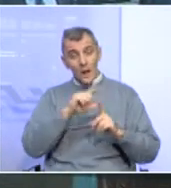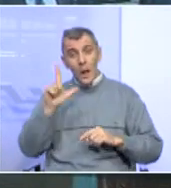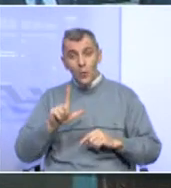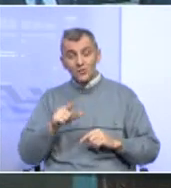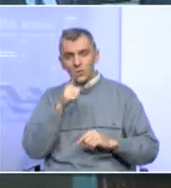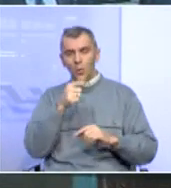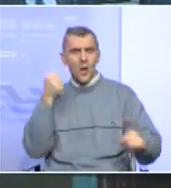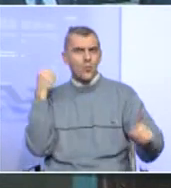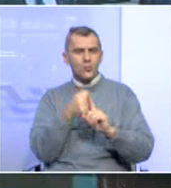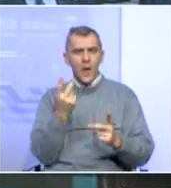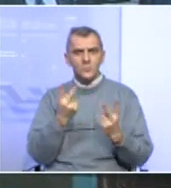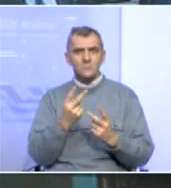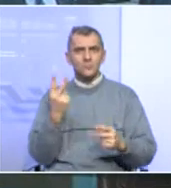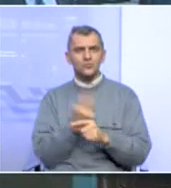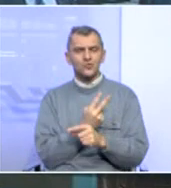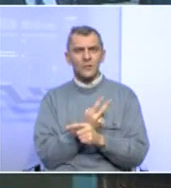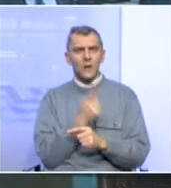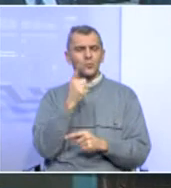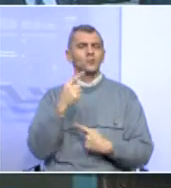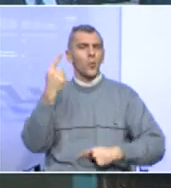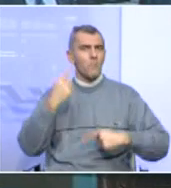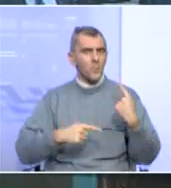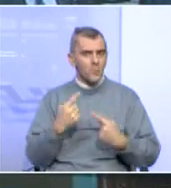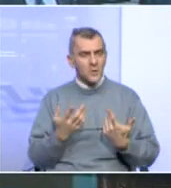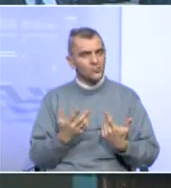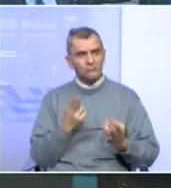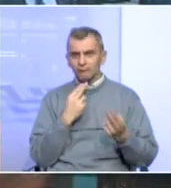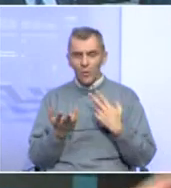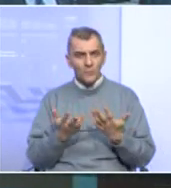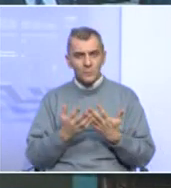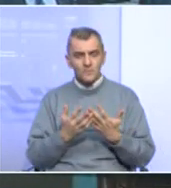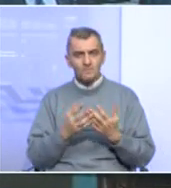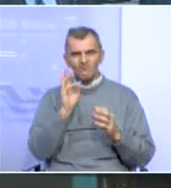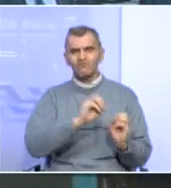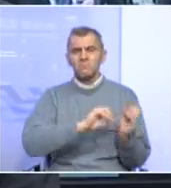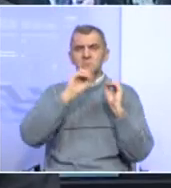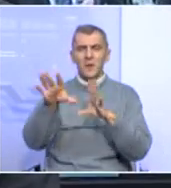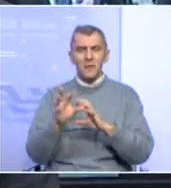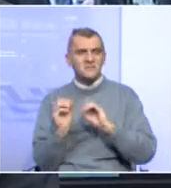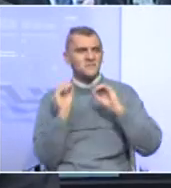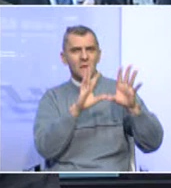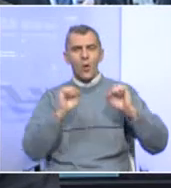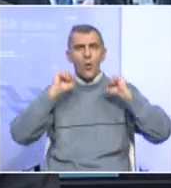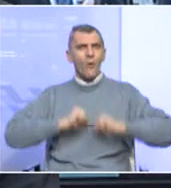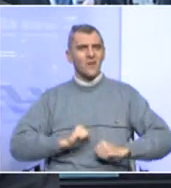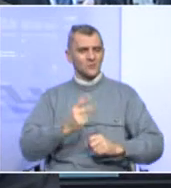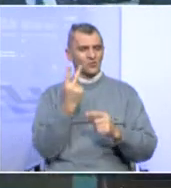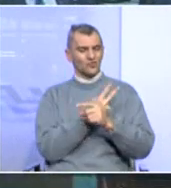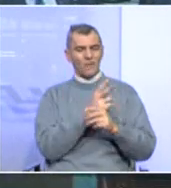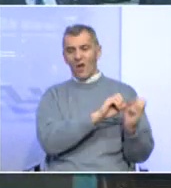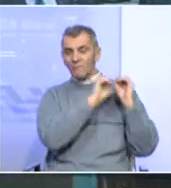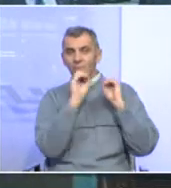udar na državu, kako rekao, to su politički presedani, prebacivanje ovlasti sa države na